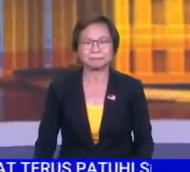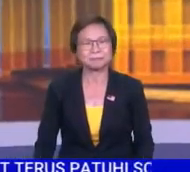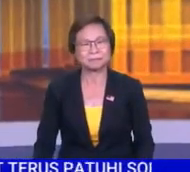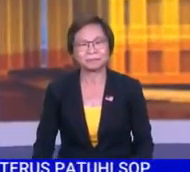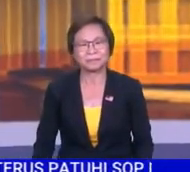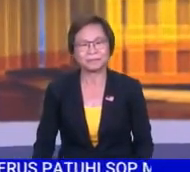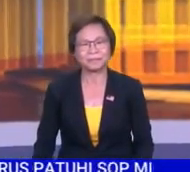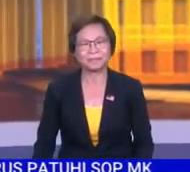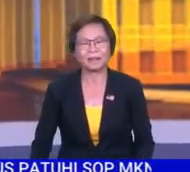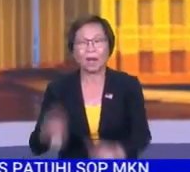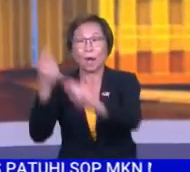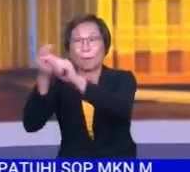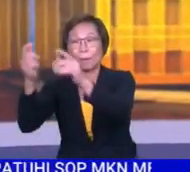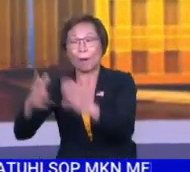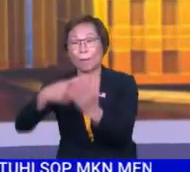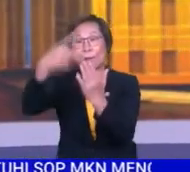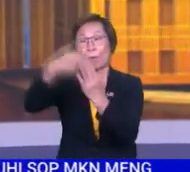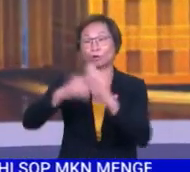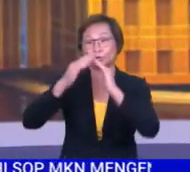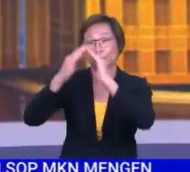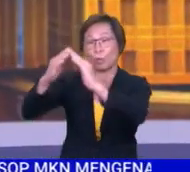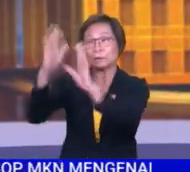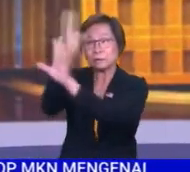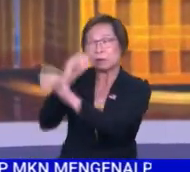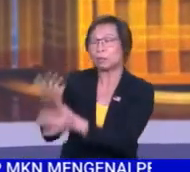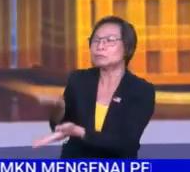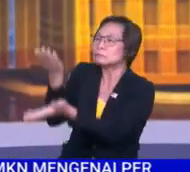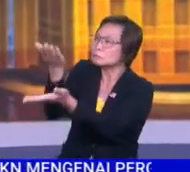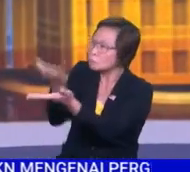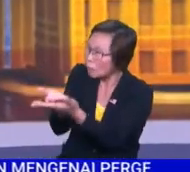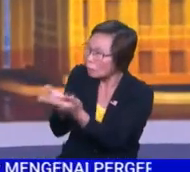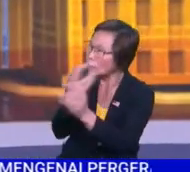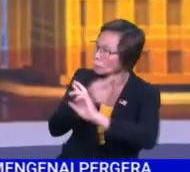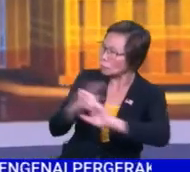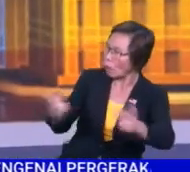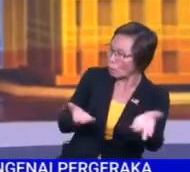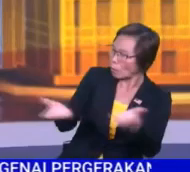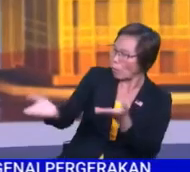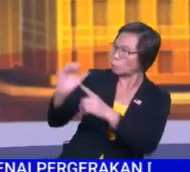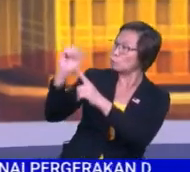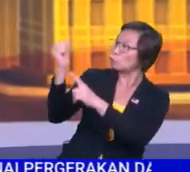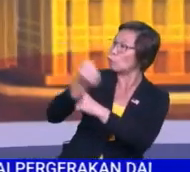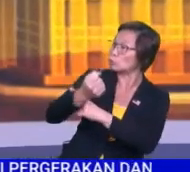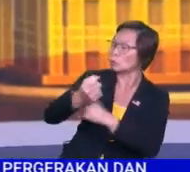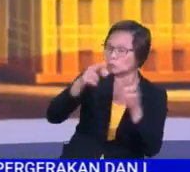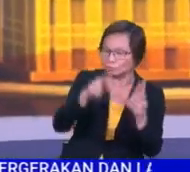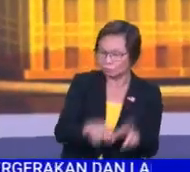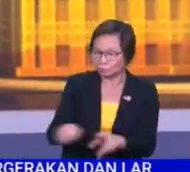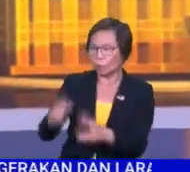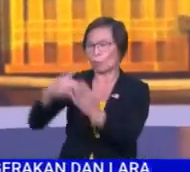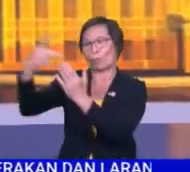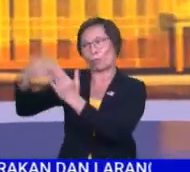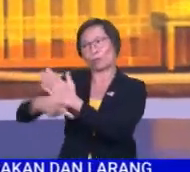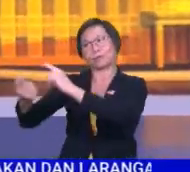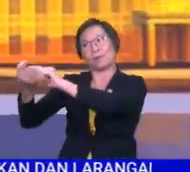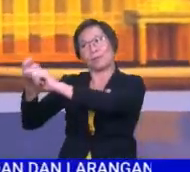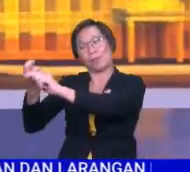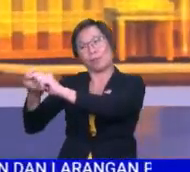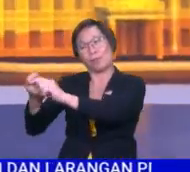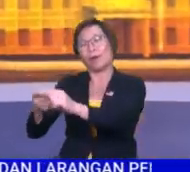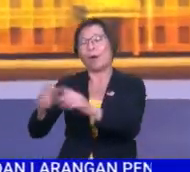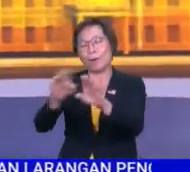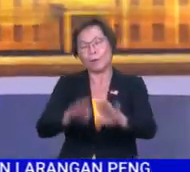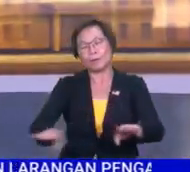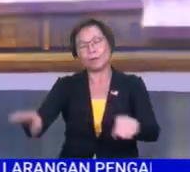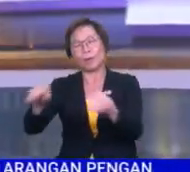ke baju Project perubahan di israwadi saran menyedihkan penghematan sosial dalam perancangan proyek mereka percaya